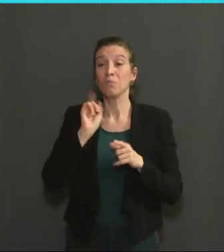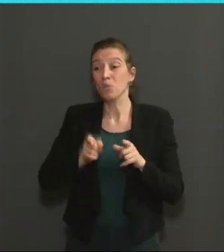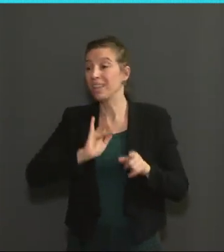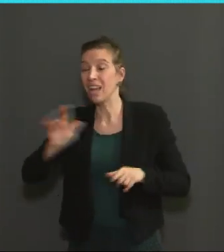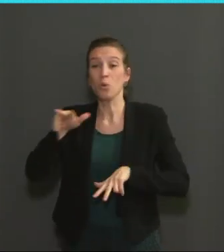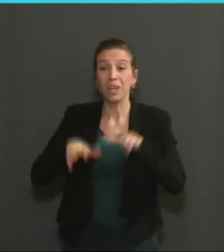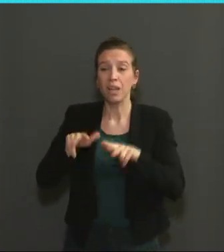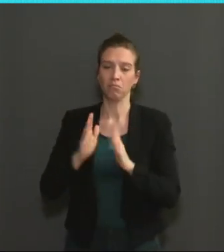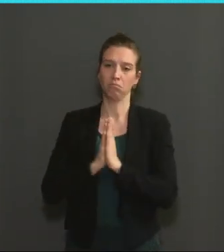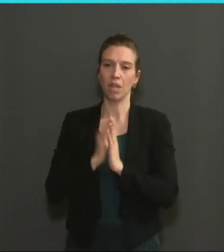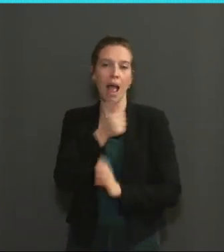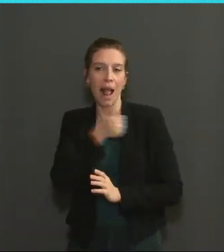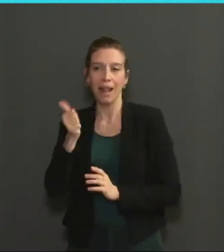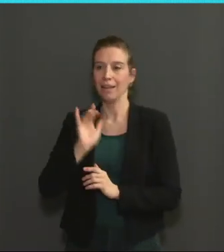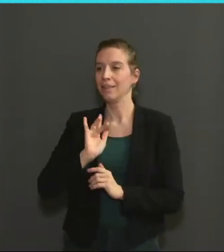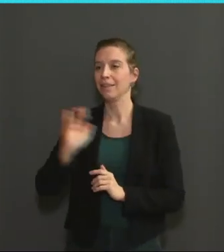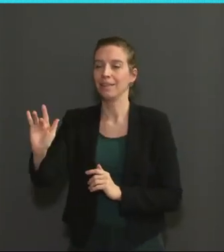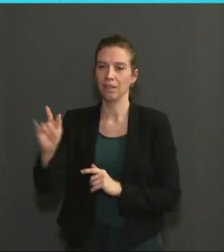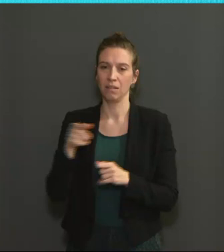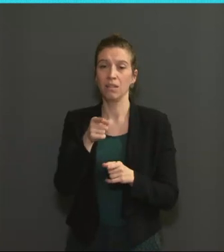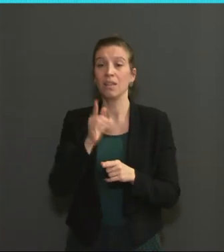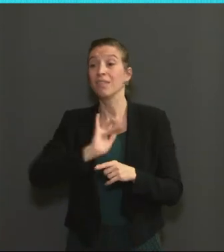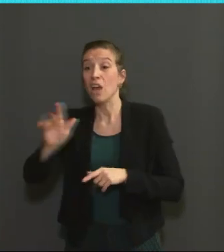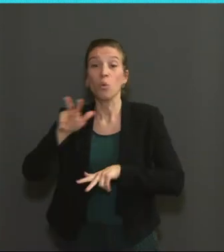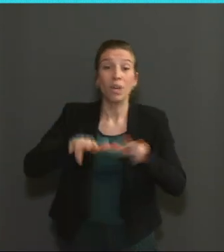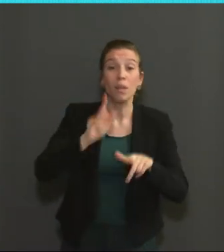niet funshft regelk